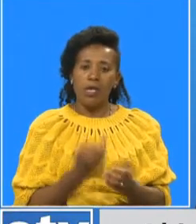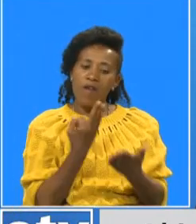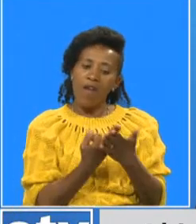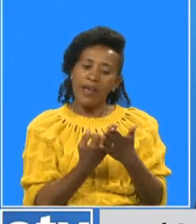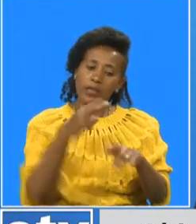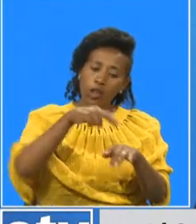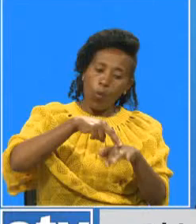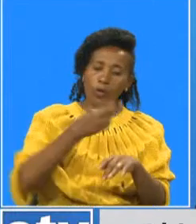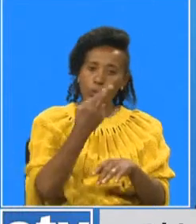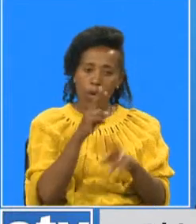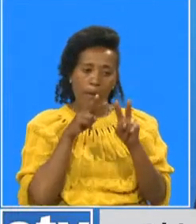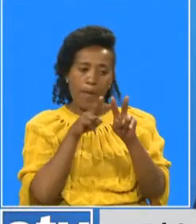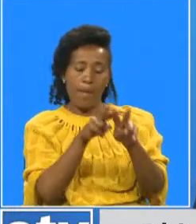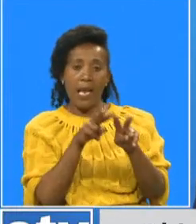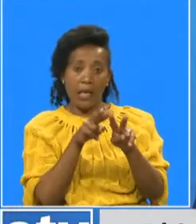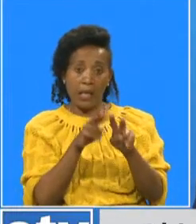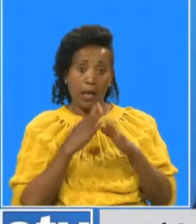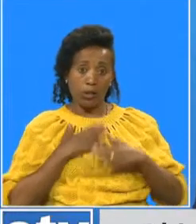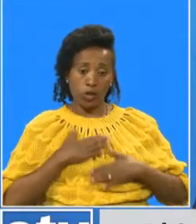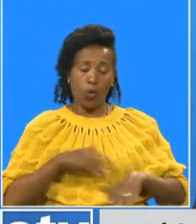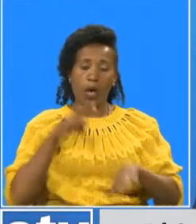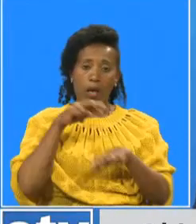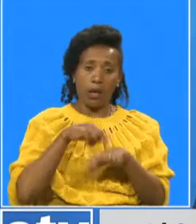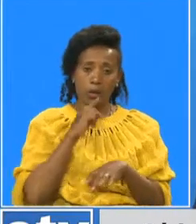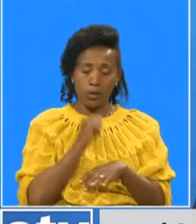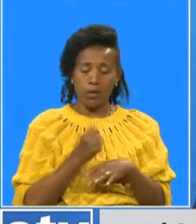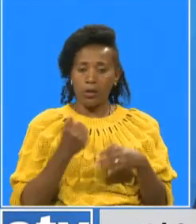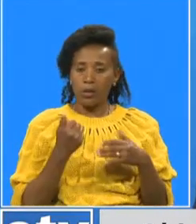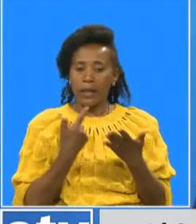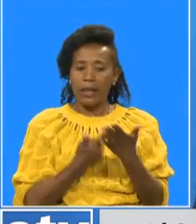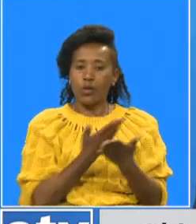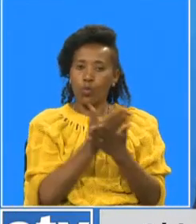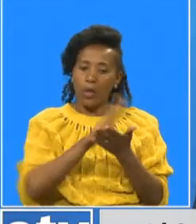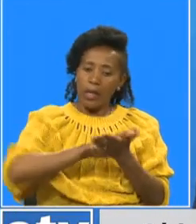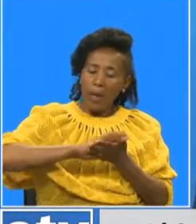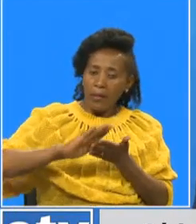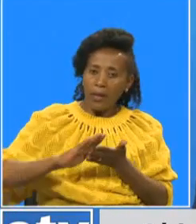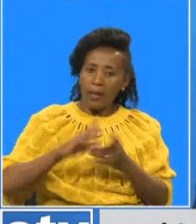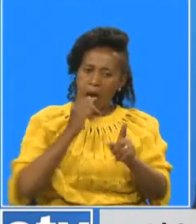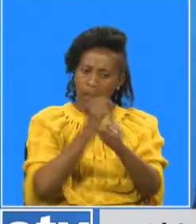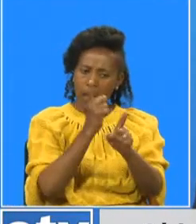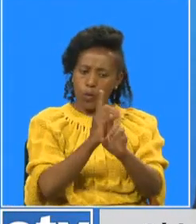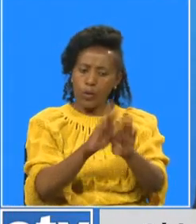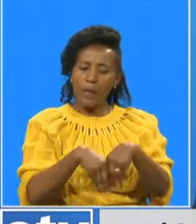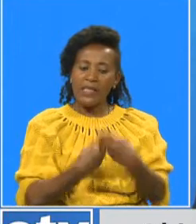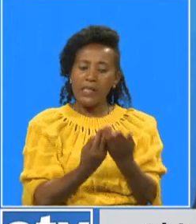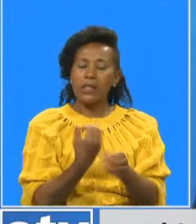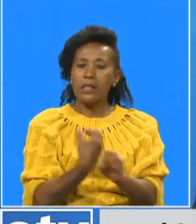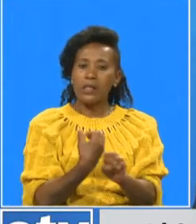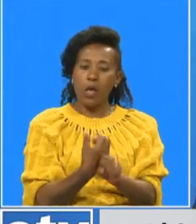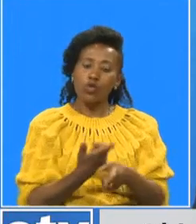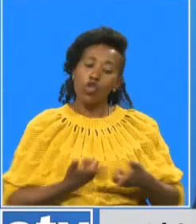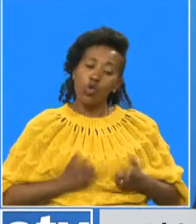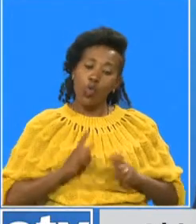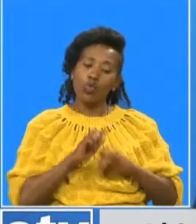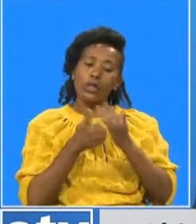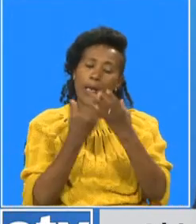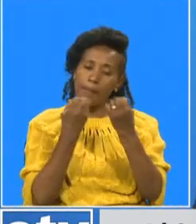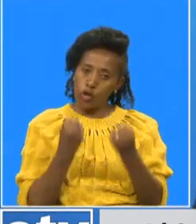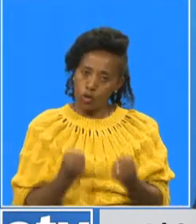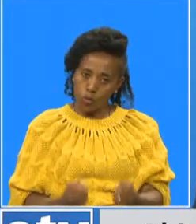የፋይናንስ ተቋማት ወይም ደግሞ የሚመለከታቸው ተቋማት ያንን ጉዳይ የማጣራትና አረጋግጠው የመስጠት ስራዎች ሊኖሩ ስለሚችሉ